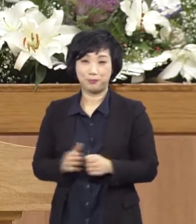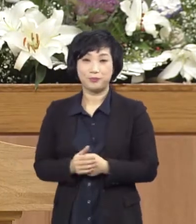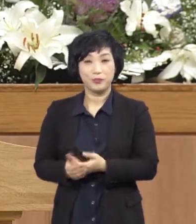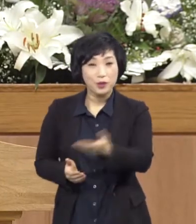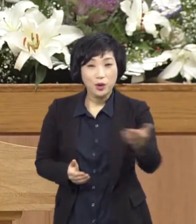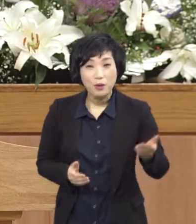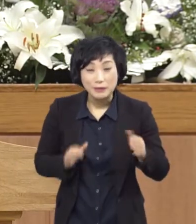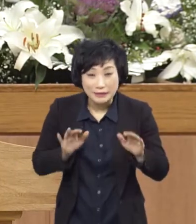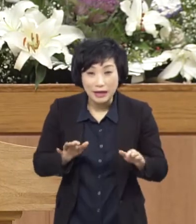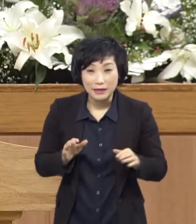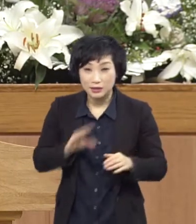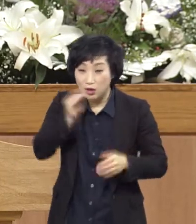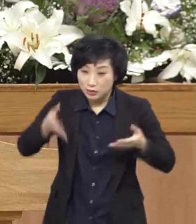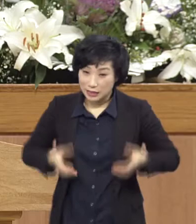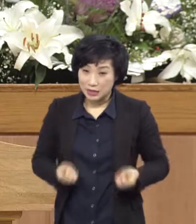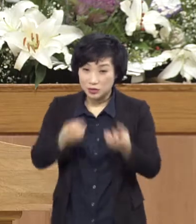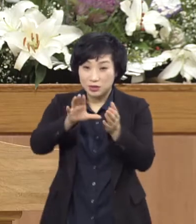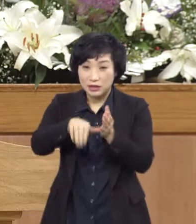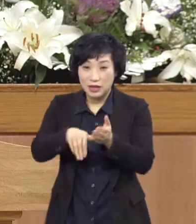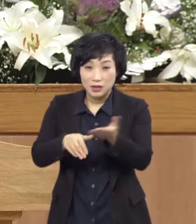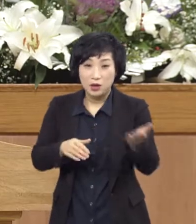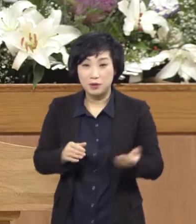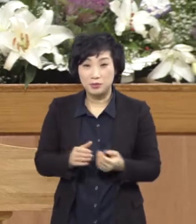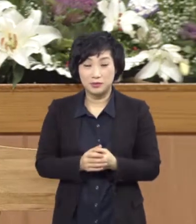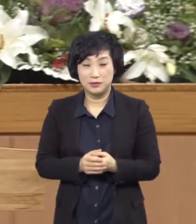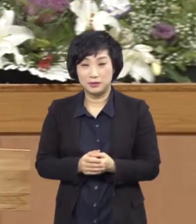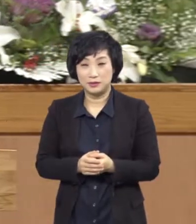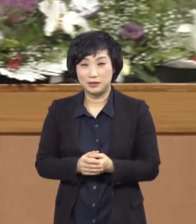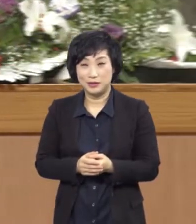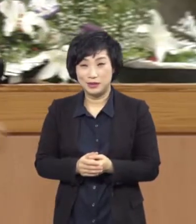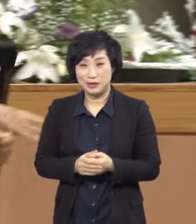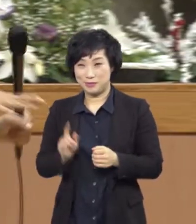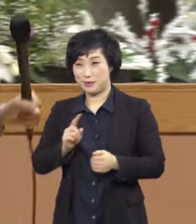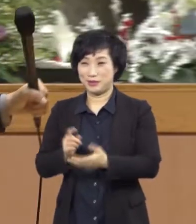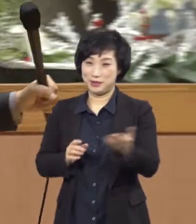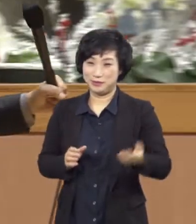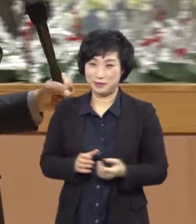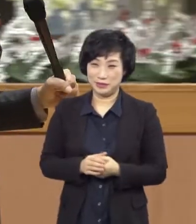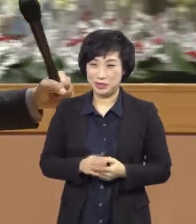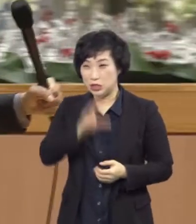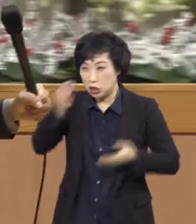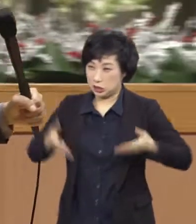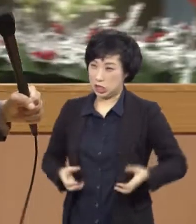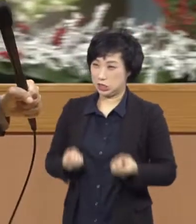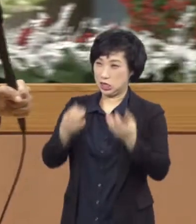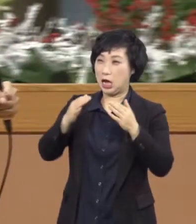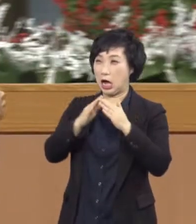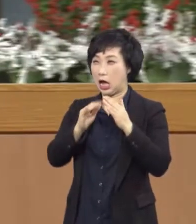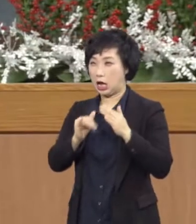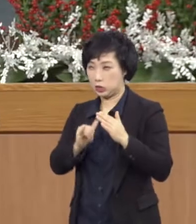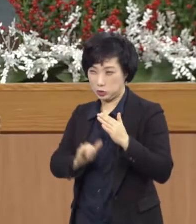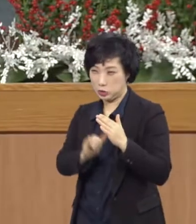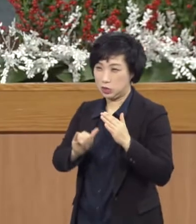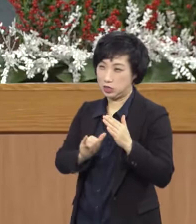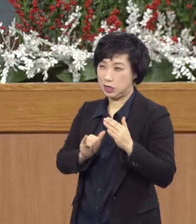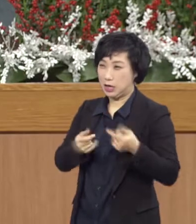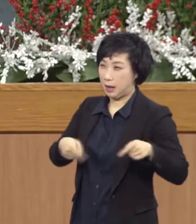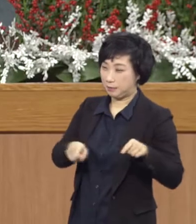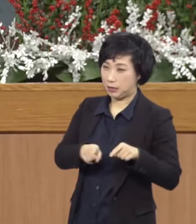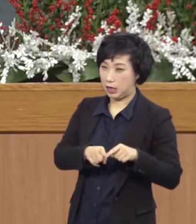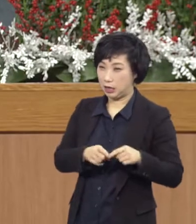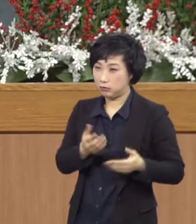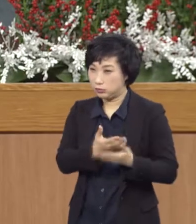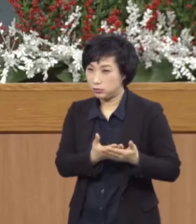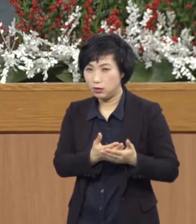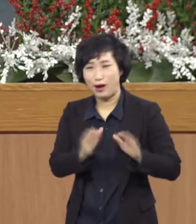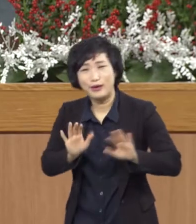여러분 어떻게 이 성탄절 날 우리는 성탄절에 가족과 함께 지내기로 했습니다. 아니요, 피